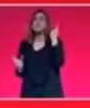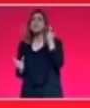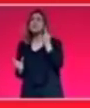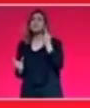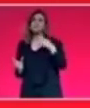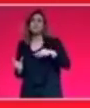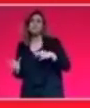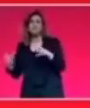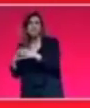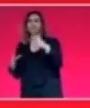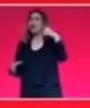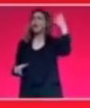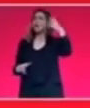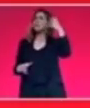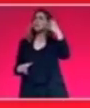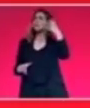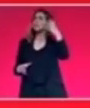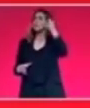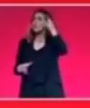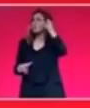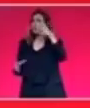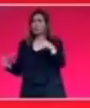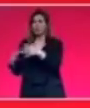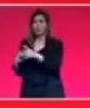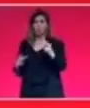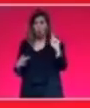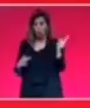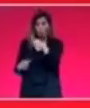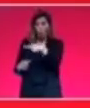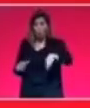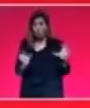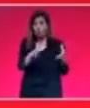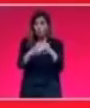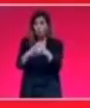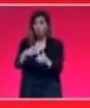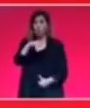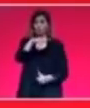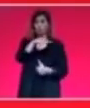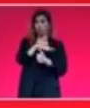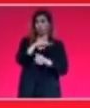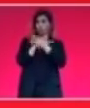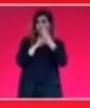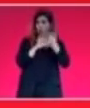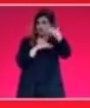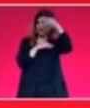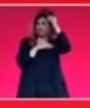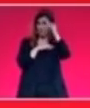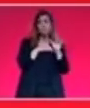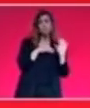διανόησης. Ανταποκριθήκαμε όλοι μας στο κάλεσμα του Πρωθυπουργού και Προέδρου του ΣΥΡΙΖΑ, του Αλέξη